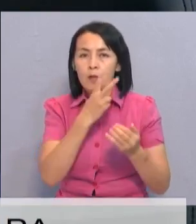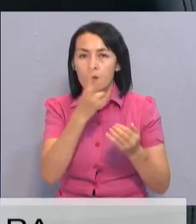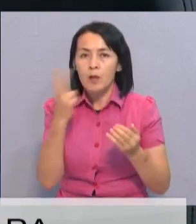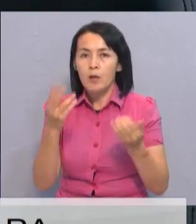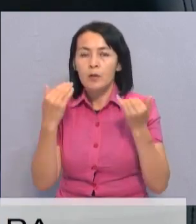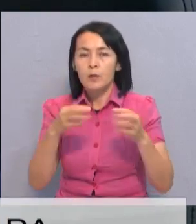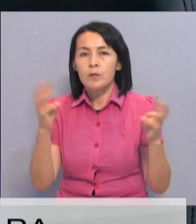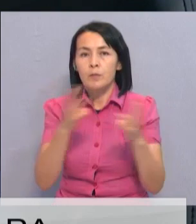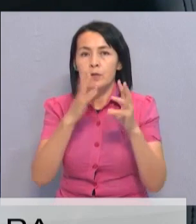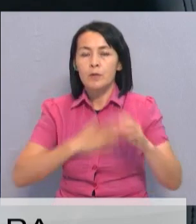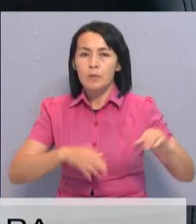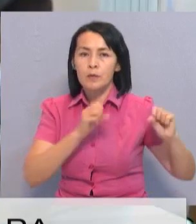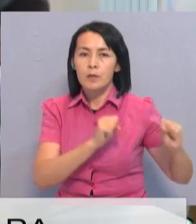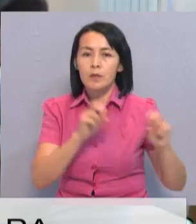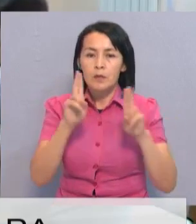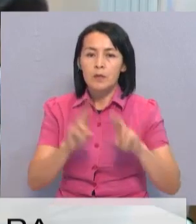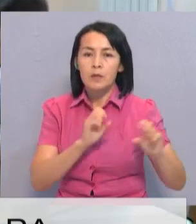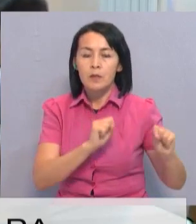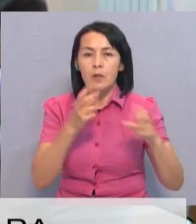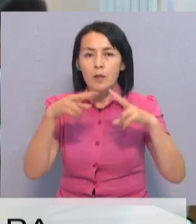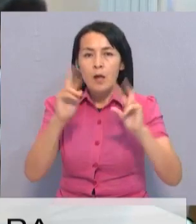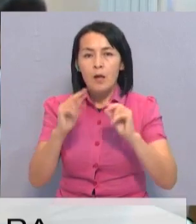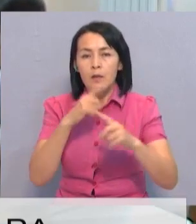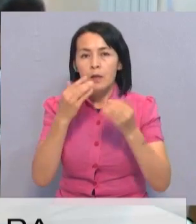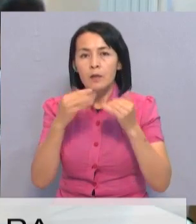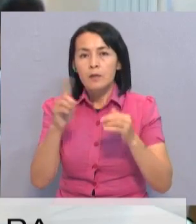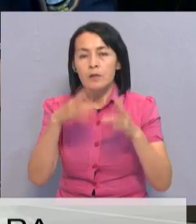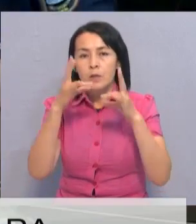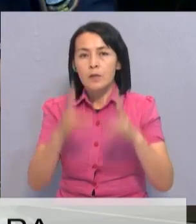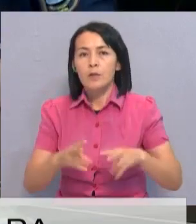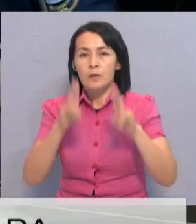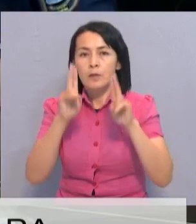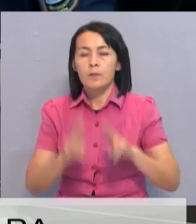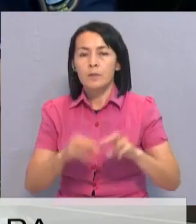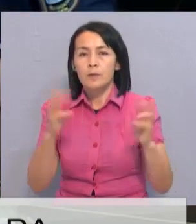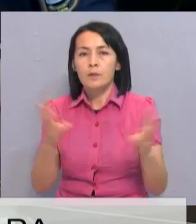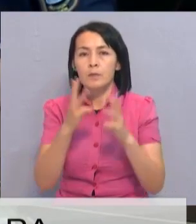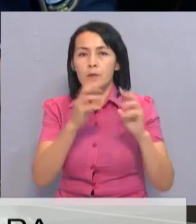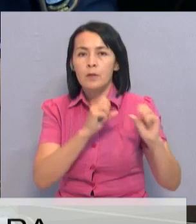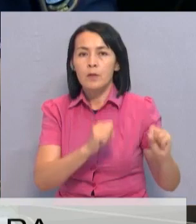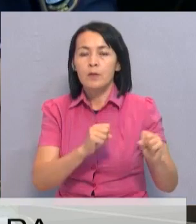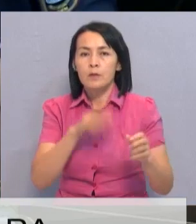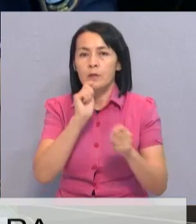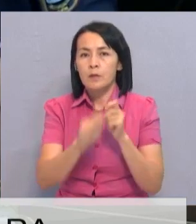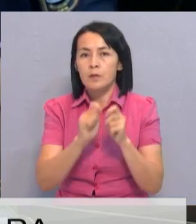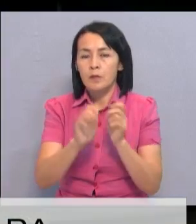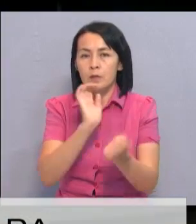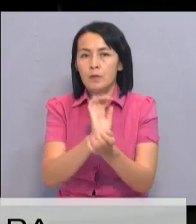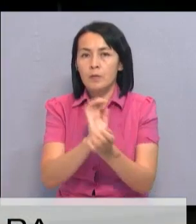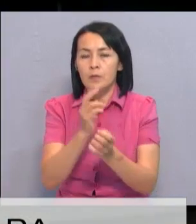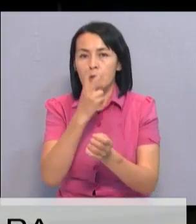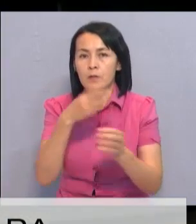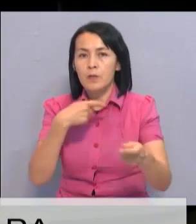советам по пожарной безопасности. Специалисты напоминают, что за нарушение правил пожарной безопасности и сжигание мусора